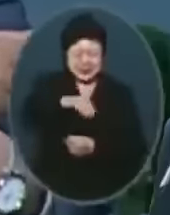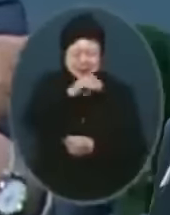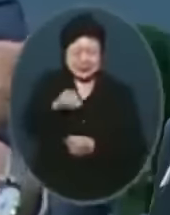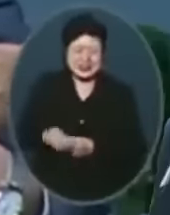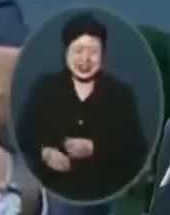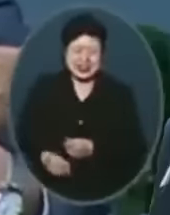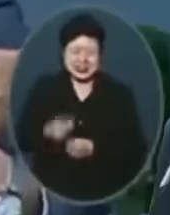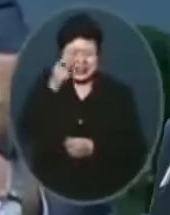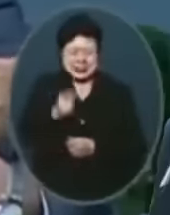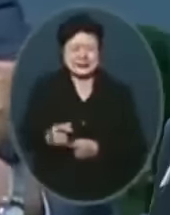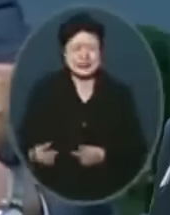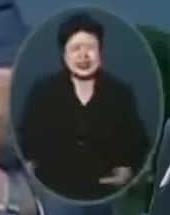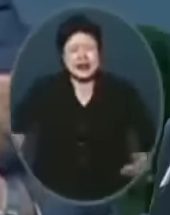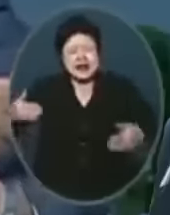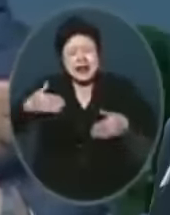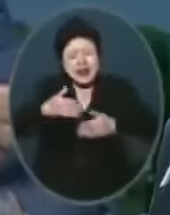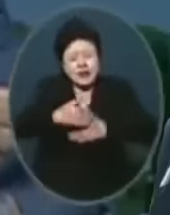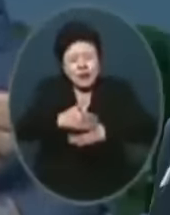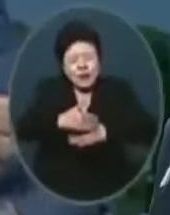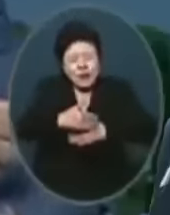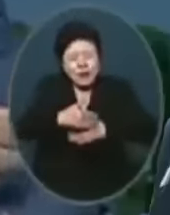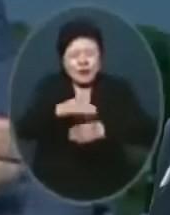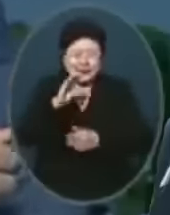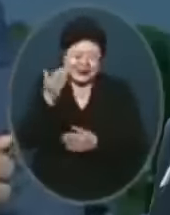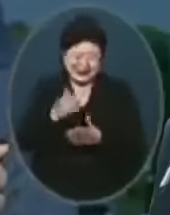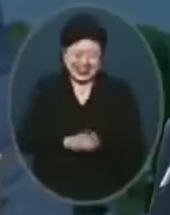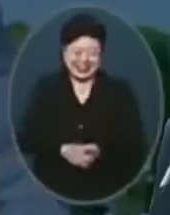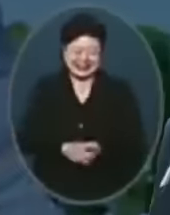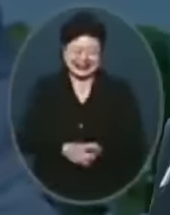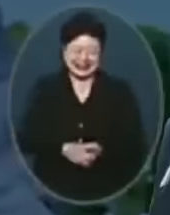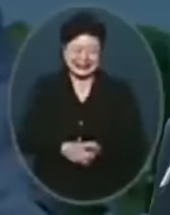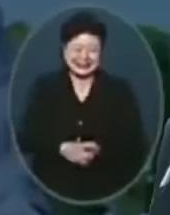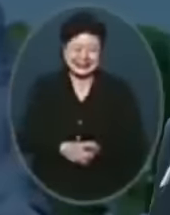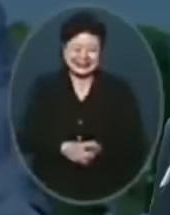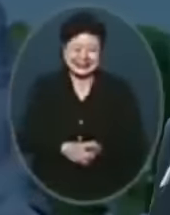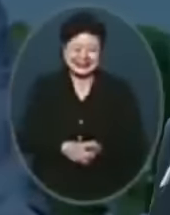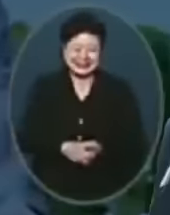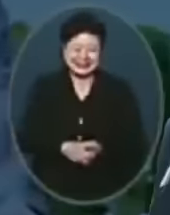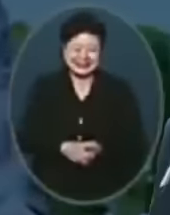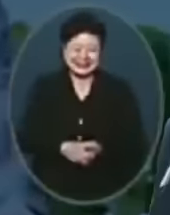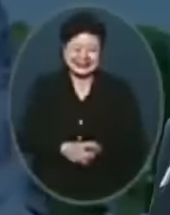십자가를 힘차게 끌어안아야 돼요.